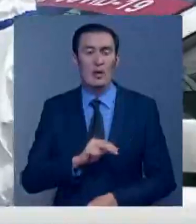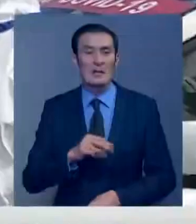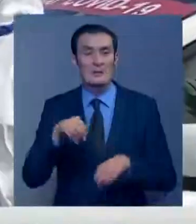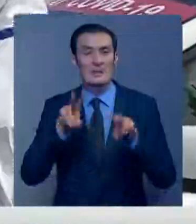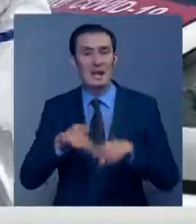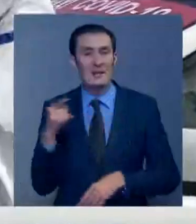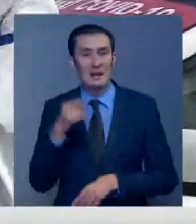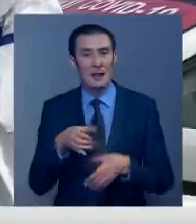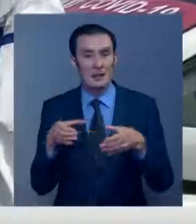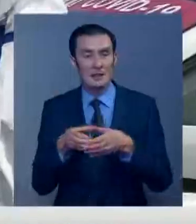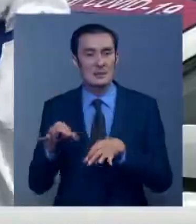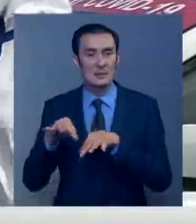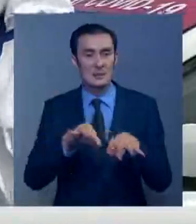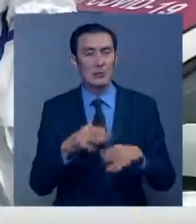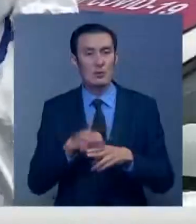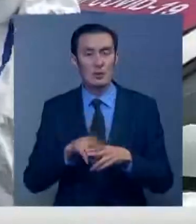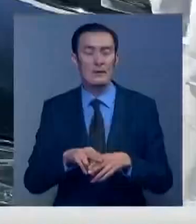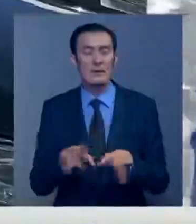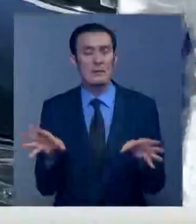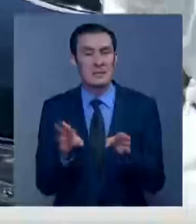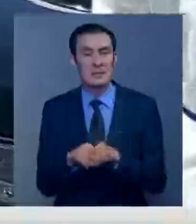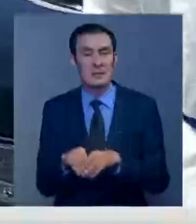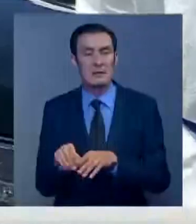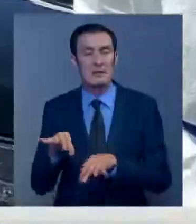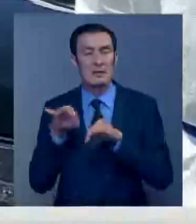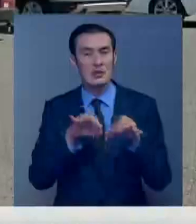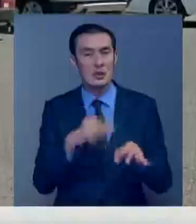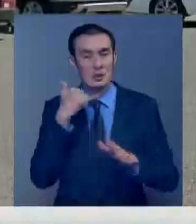которые выезжают на вызовы наряду с каретами скорой помощи.